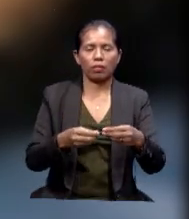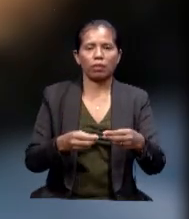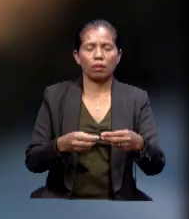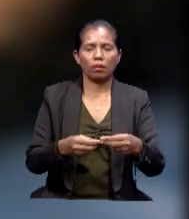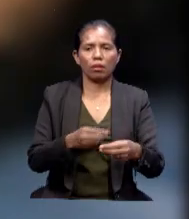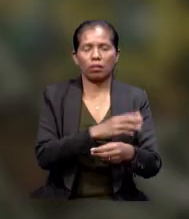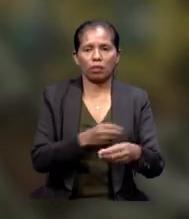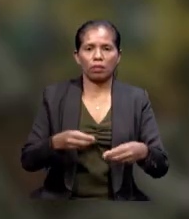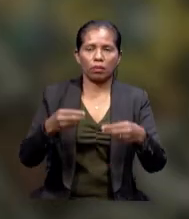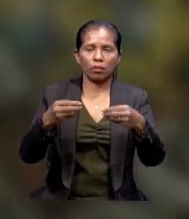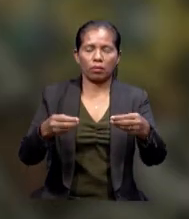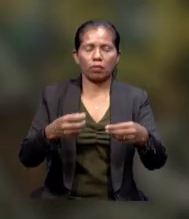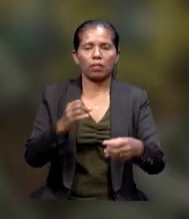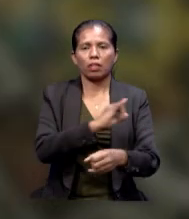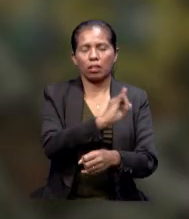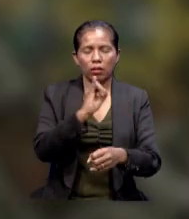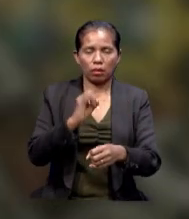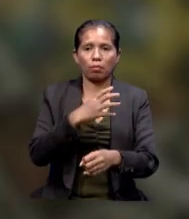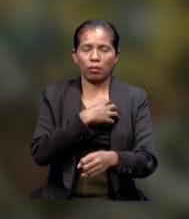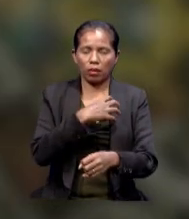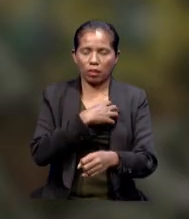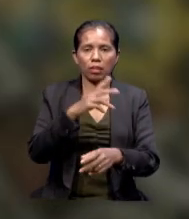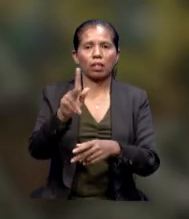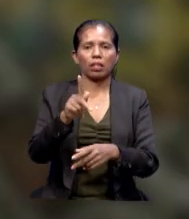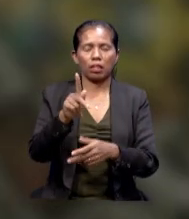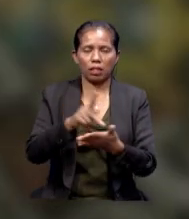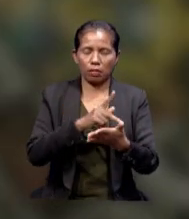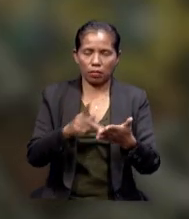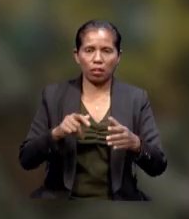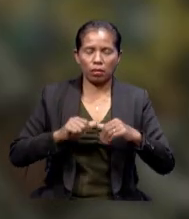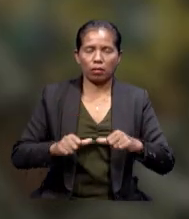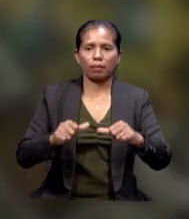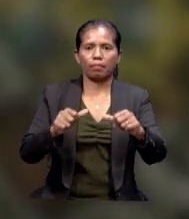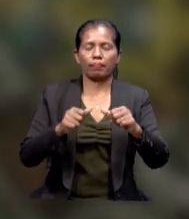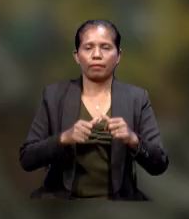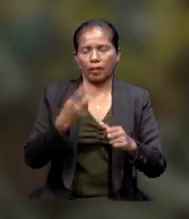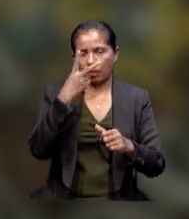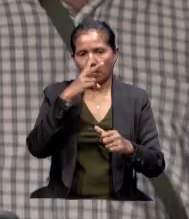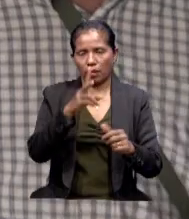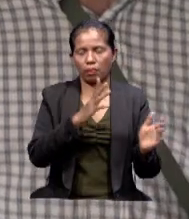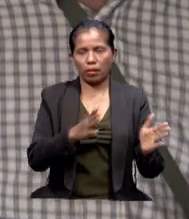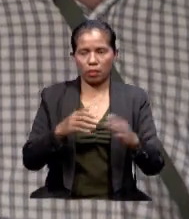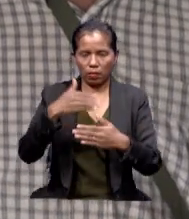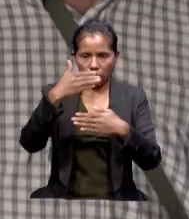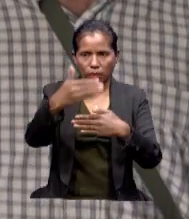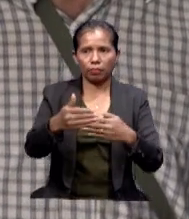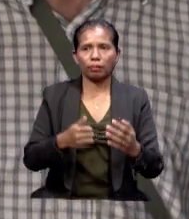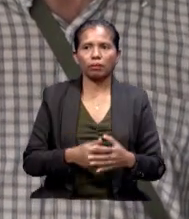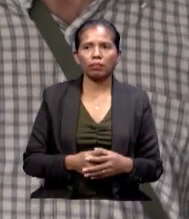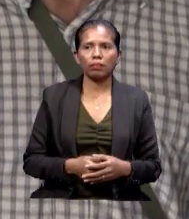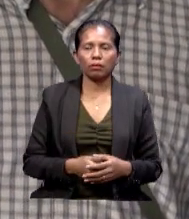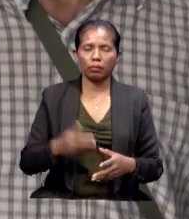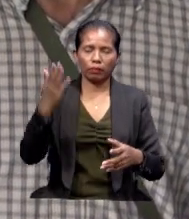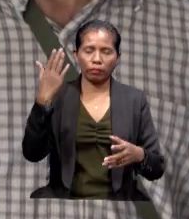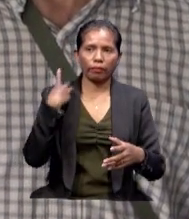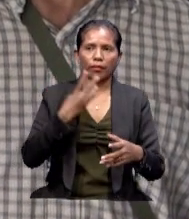mau partai institusi polisi saintifika investigasi kriminal atau kontinua hari proses ini bawahnya antesnya